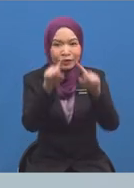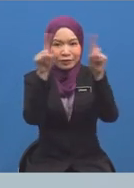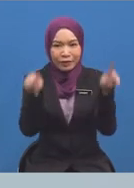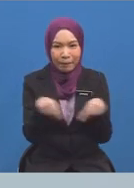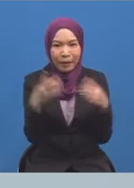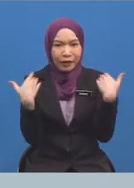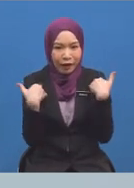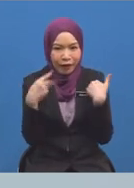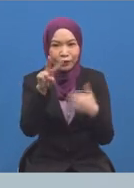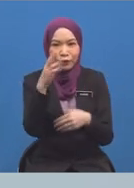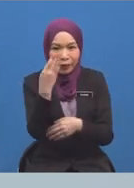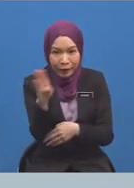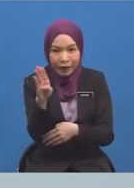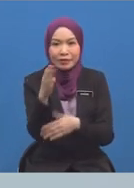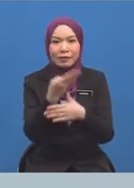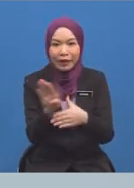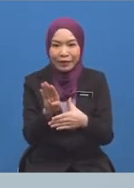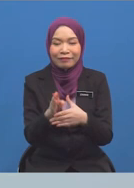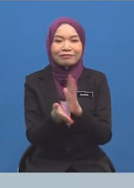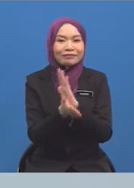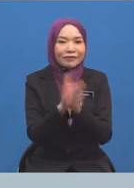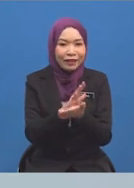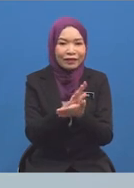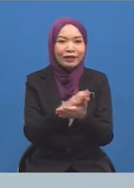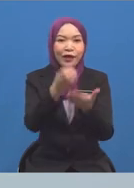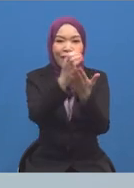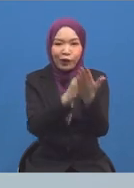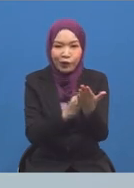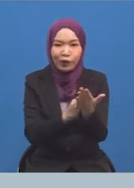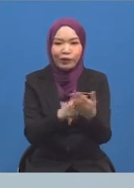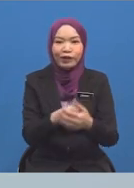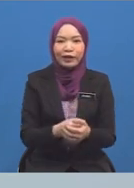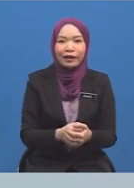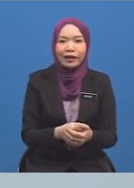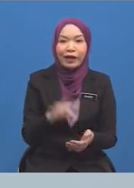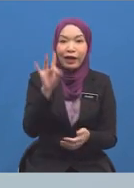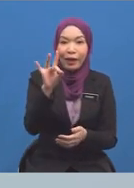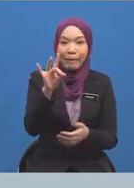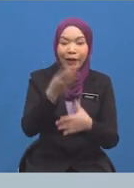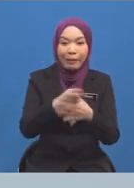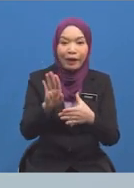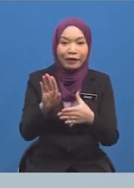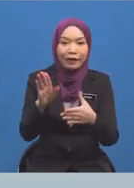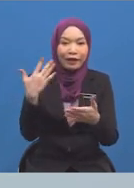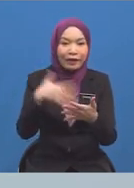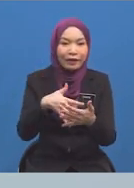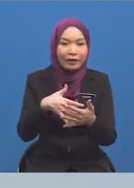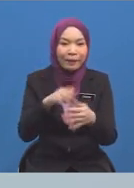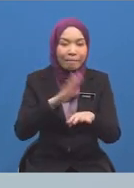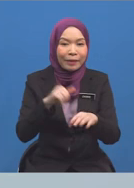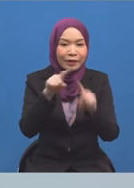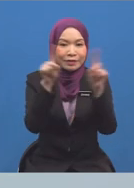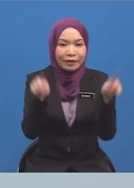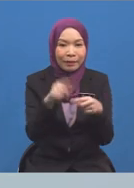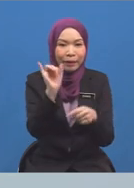bahagia jadi mereka lagi 8 bahagian pada segi empat